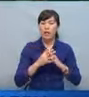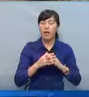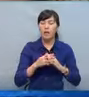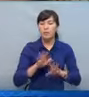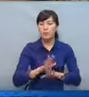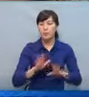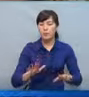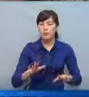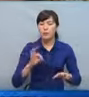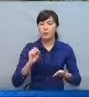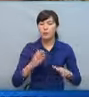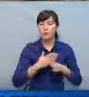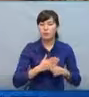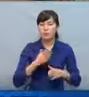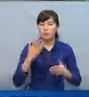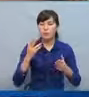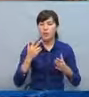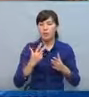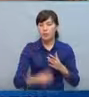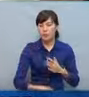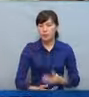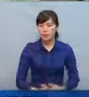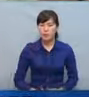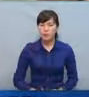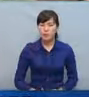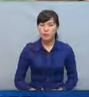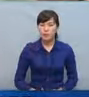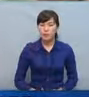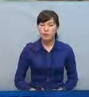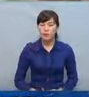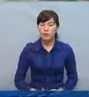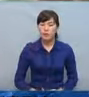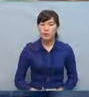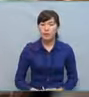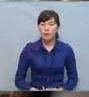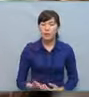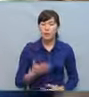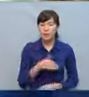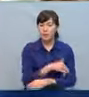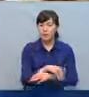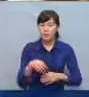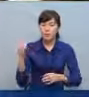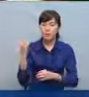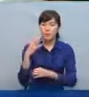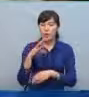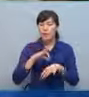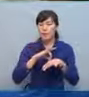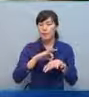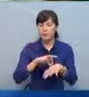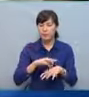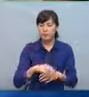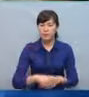болмағасын әлеуметтік көмектен құр қалуда. Өз құжаттар мен көшелерге трансформаторлар құрып, жарық жүргізіп